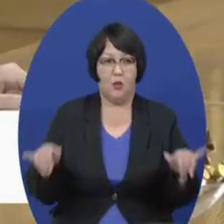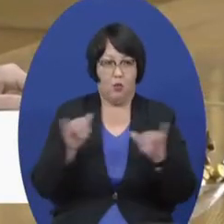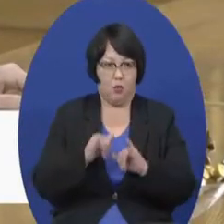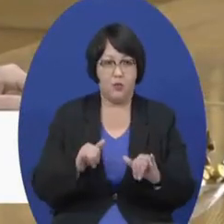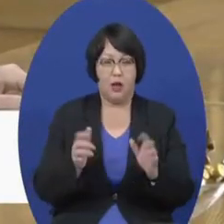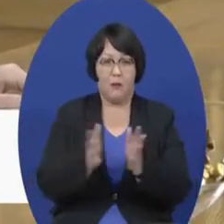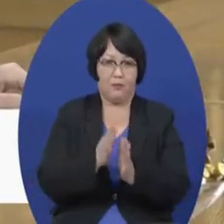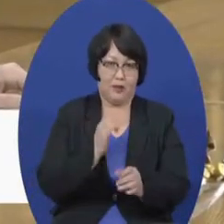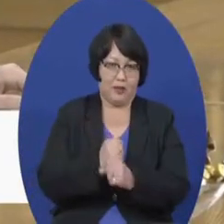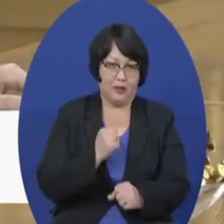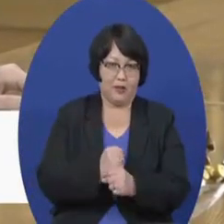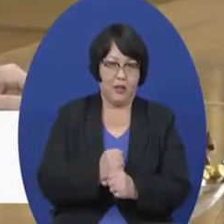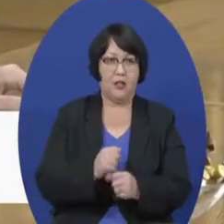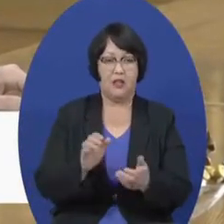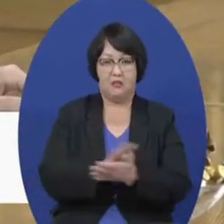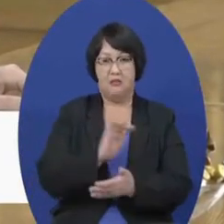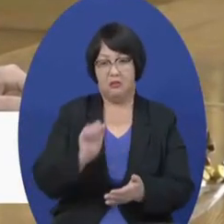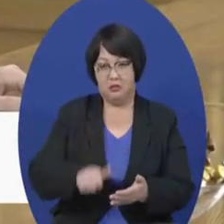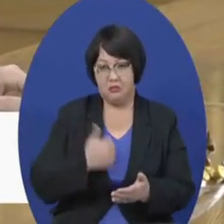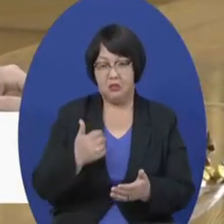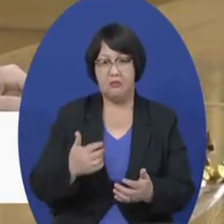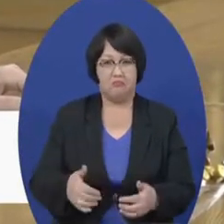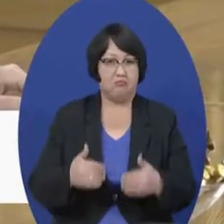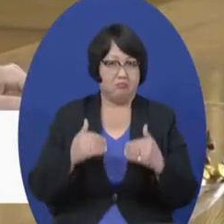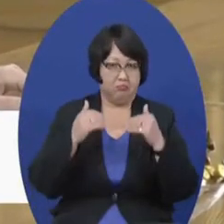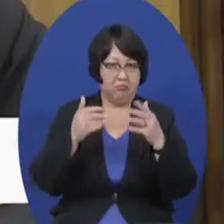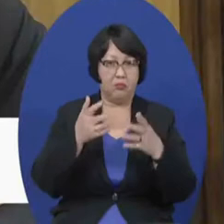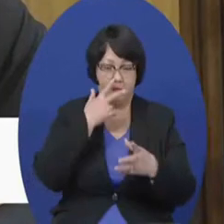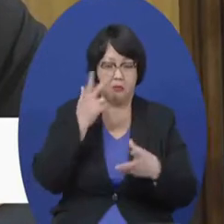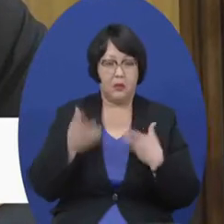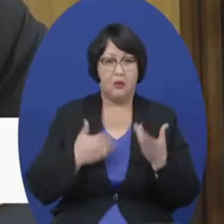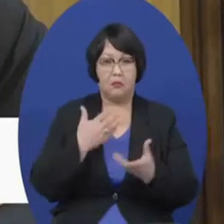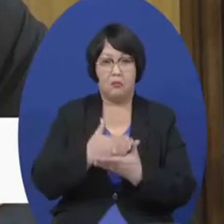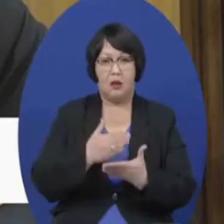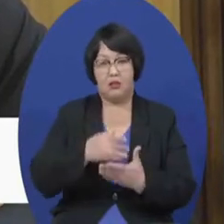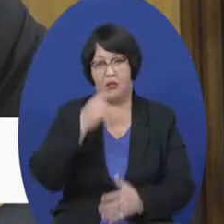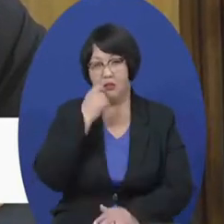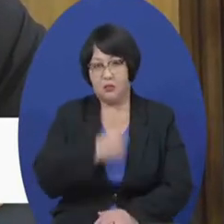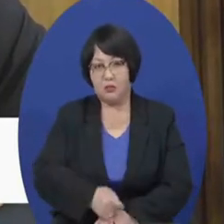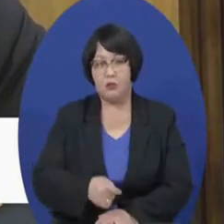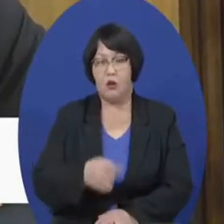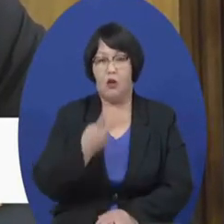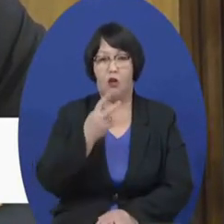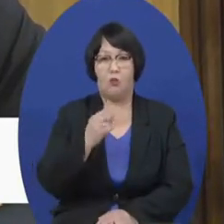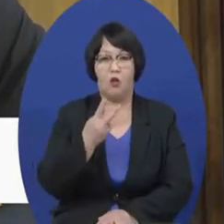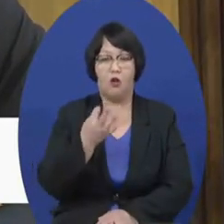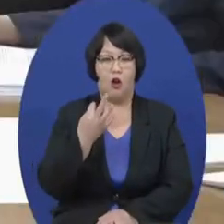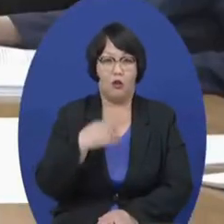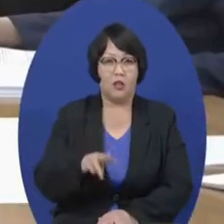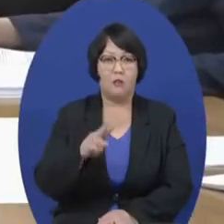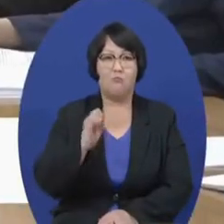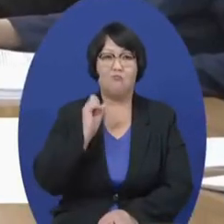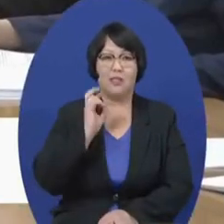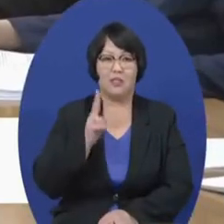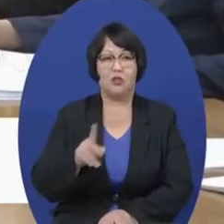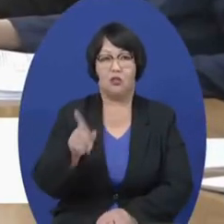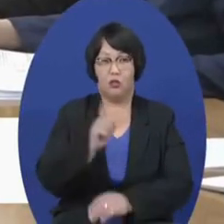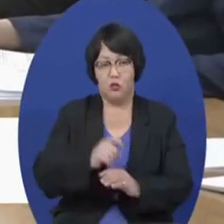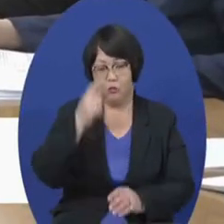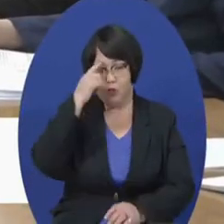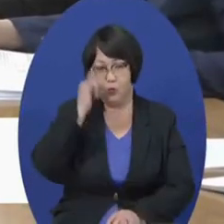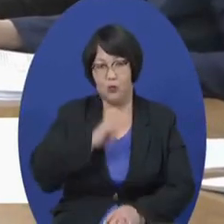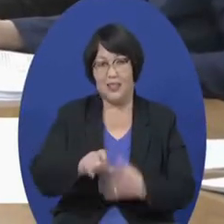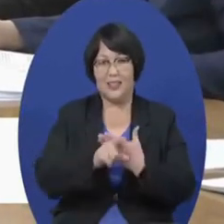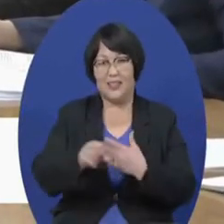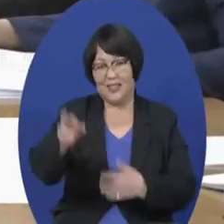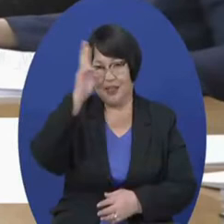улсын харилцаа, хамтын ажиллагаа эрчимтэй хөгжиж байгаад баяртайгаа ерөнхий сайд илэрхийлсэн байна. Ялангуяа 2020 онд Минск хотно Монгол улсын элчин сайдын